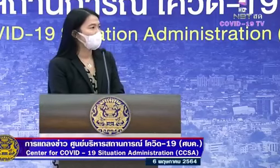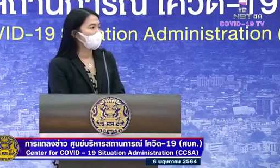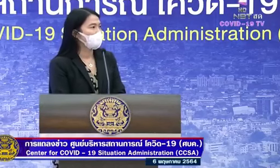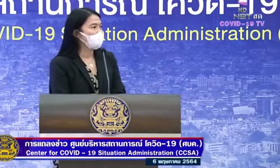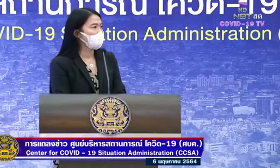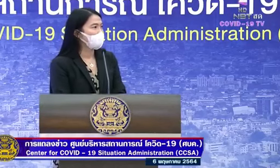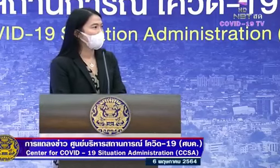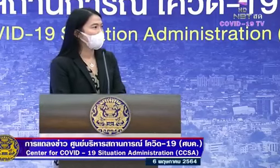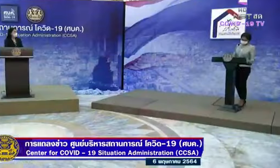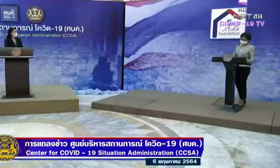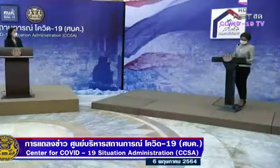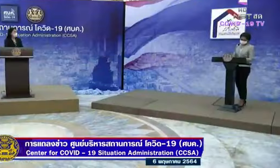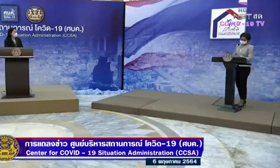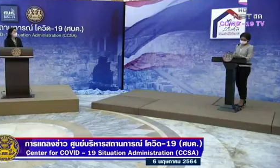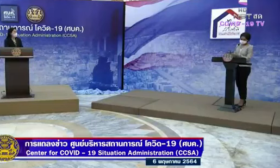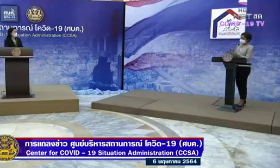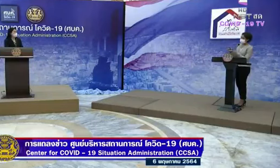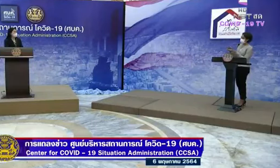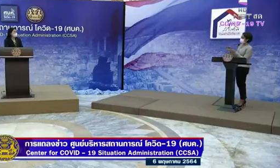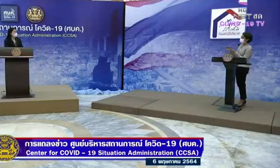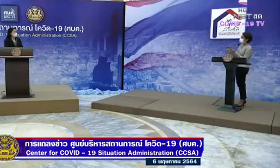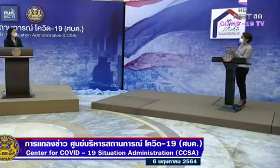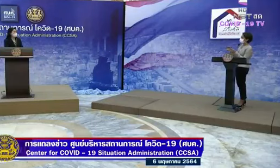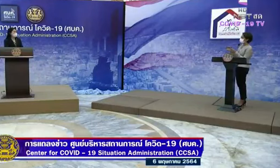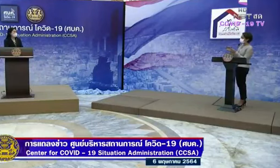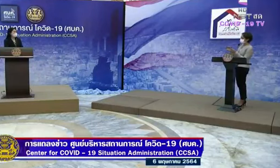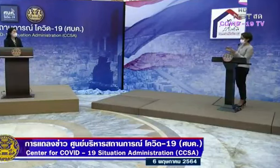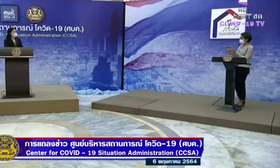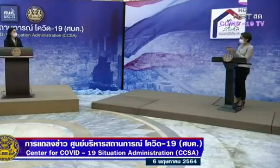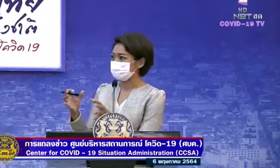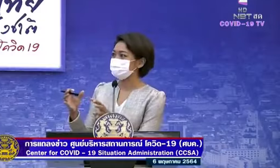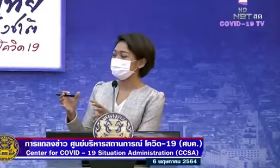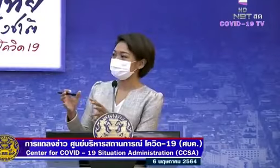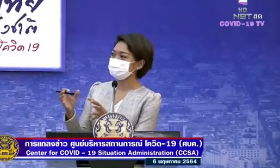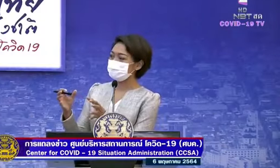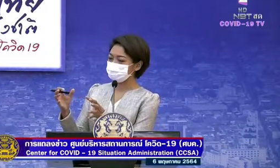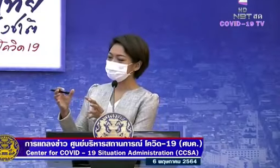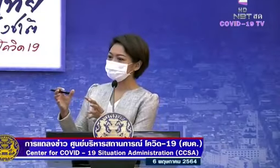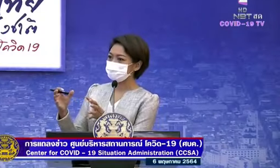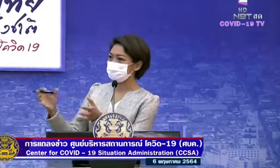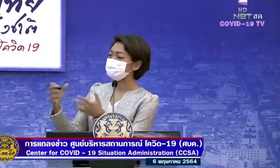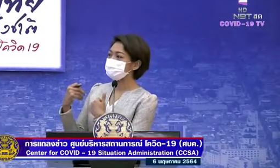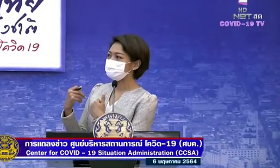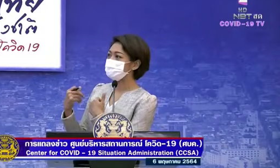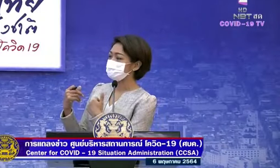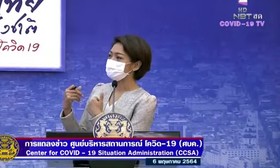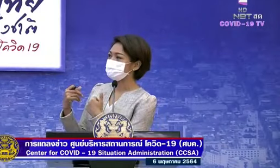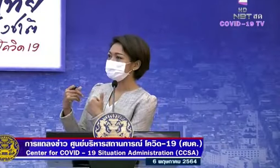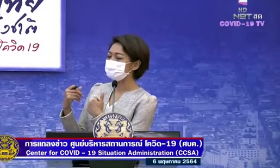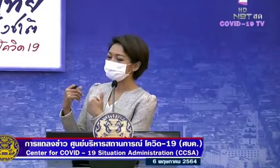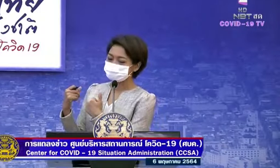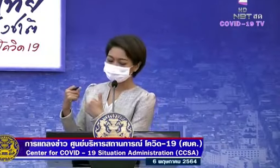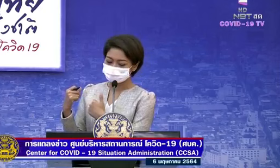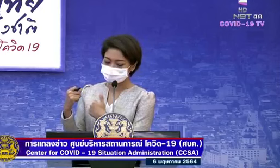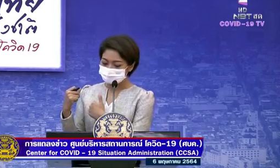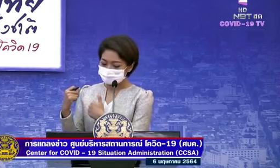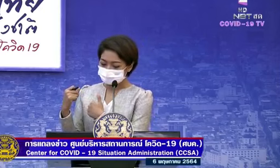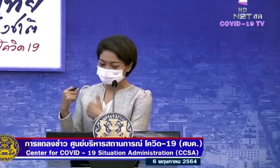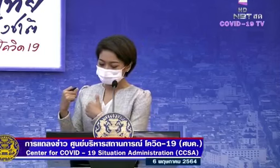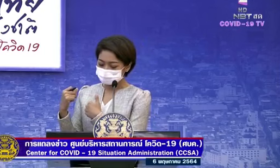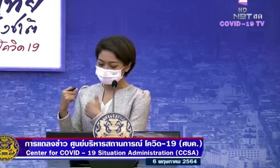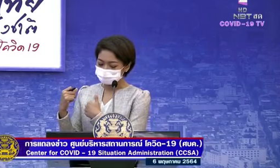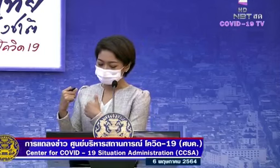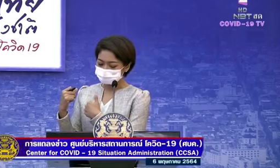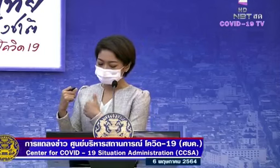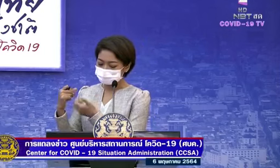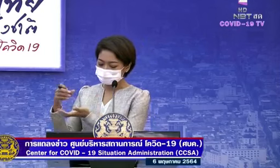ะแสดงว่าณวันนี้เนี่ยเราได้ดูพยายามให้ครอบคลุมที่สุดถ้าหลังจากนี้หลายคนบอกว่าเอ๊ะเรายังไม่ได้อยู่ในกลุ่มนั้นเลยอย่างเช่นอาจจะ